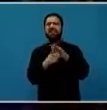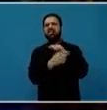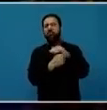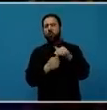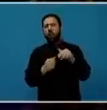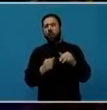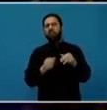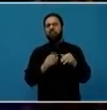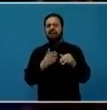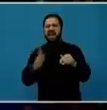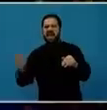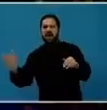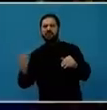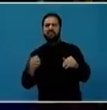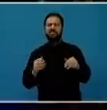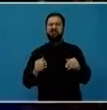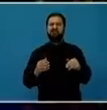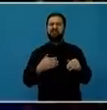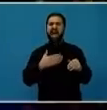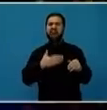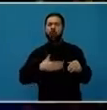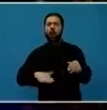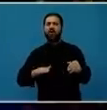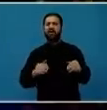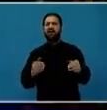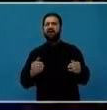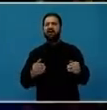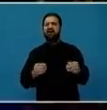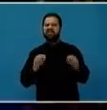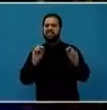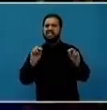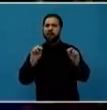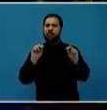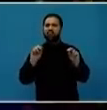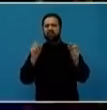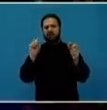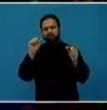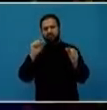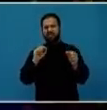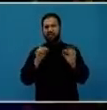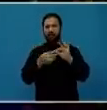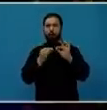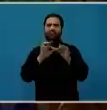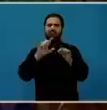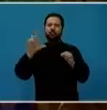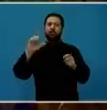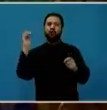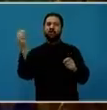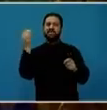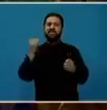dintr-o lipsă de a dori să aprofundăm puțin cuvântul lui Dumnezeu